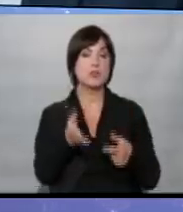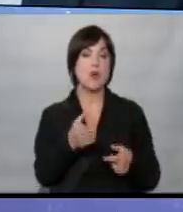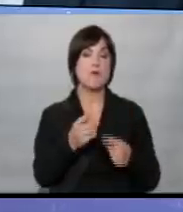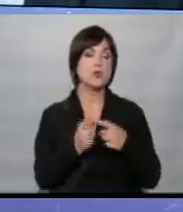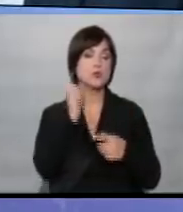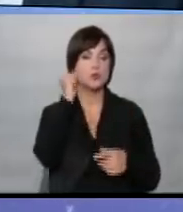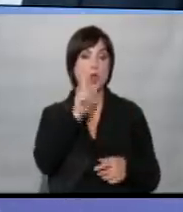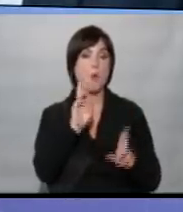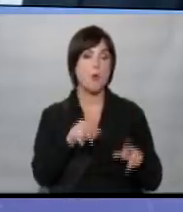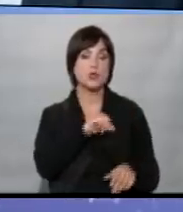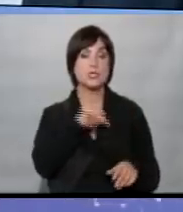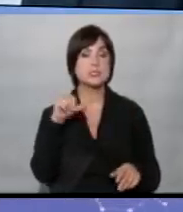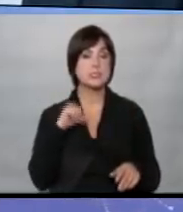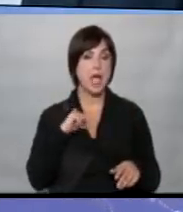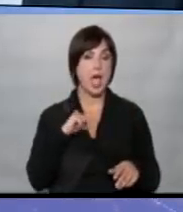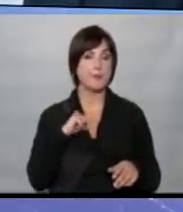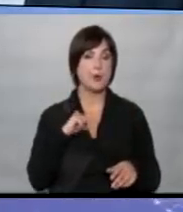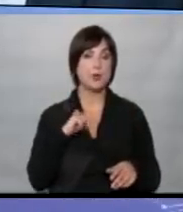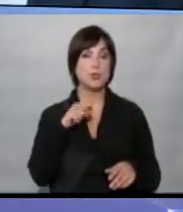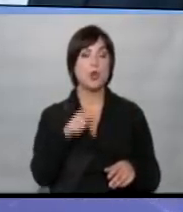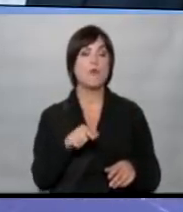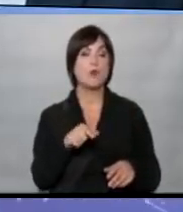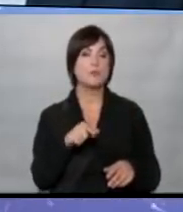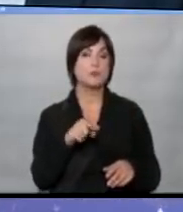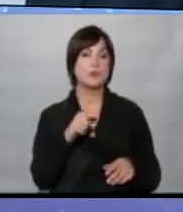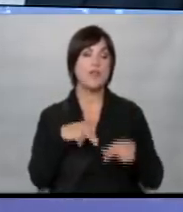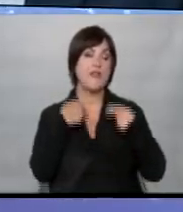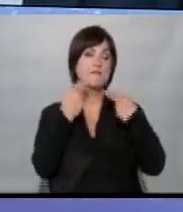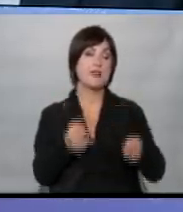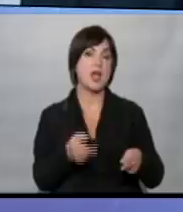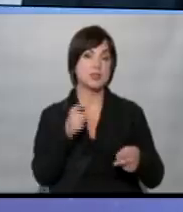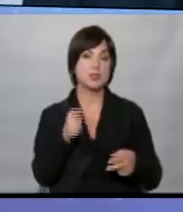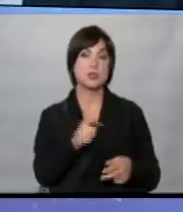настани може само да на таа реторика може само да не врати кон